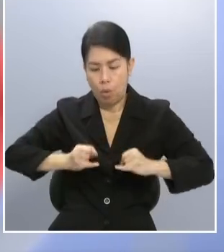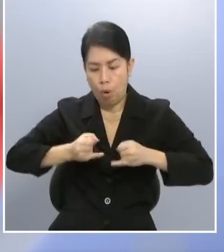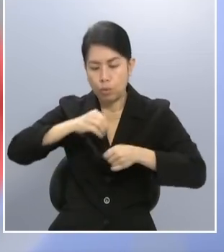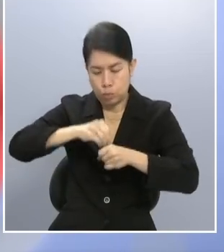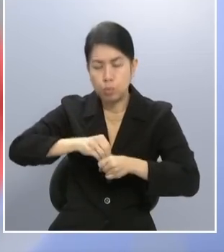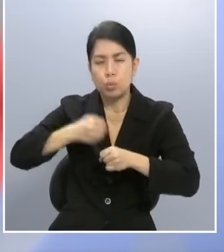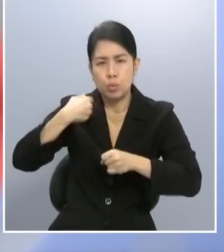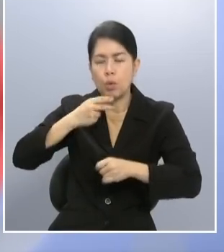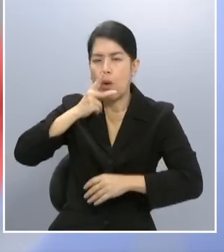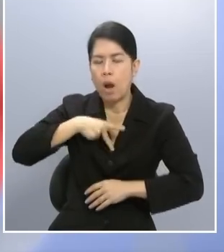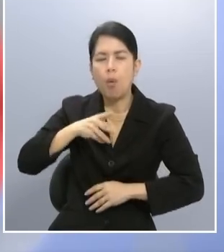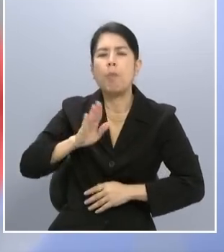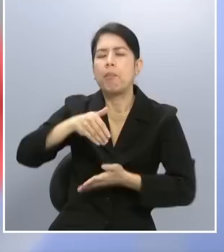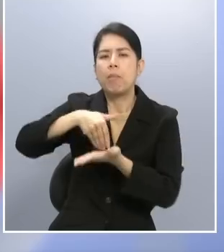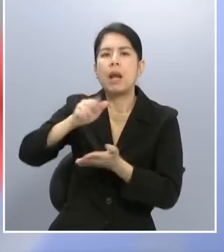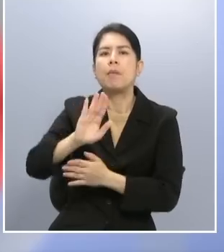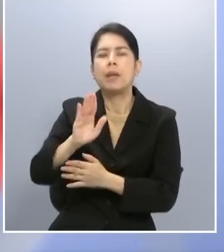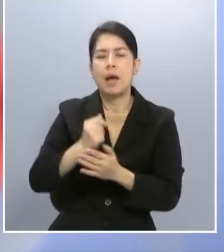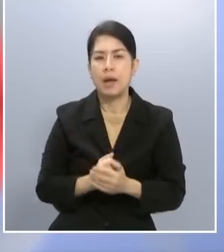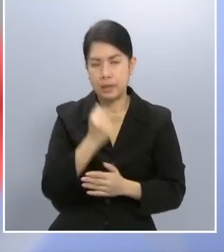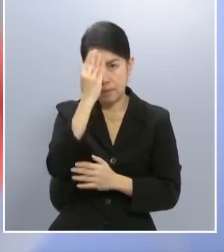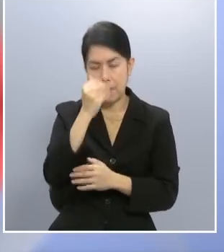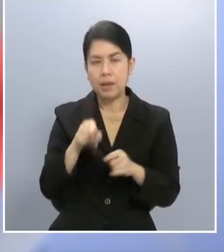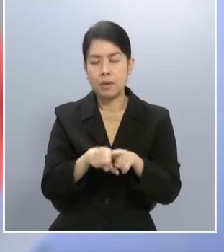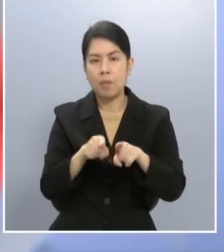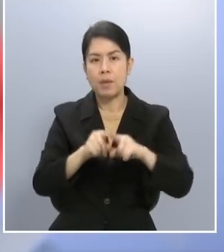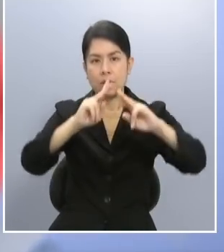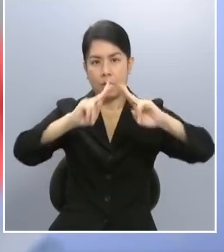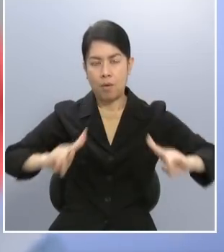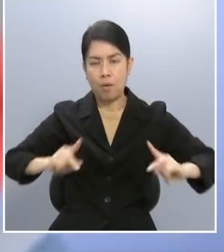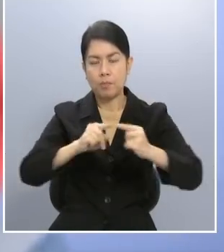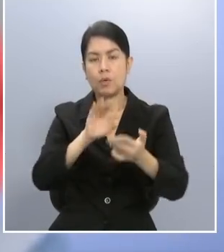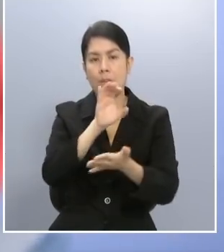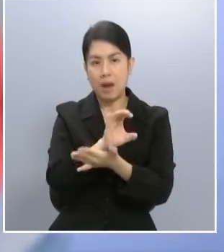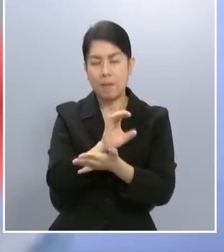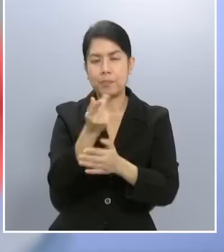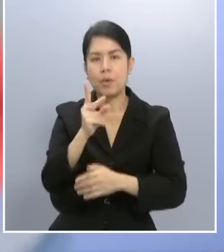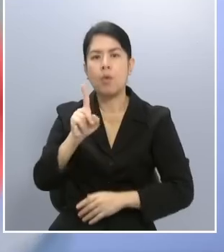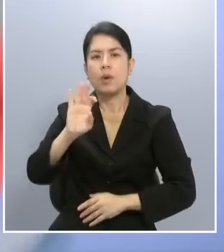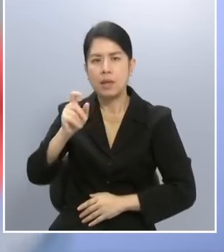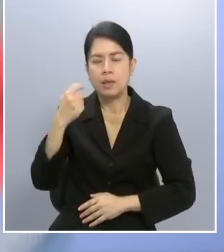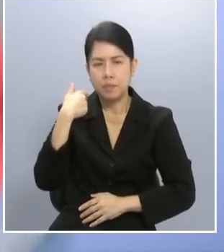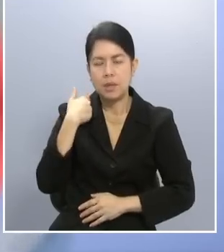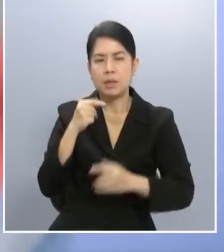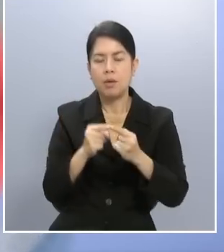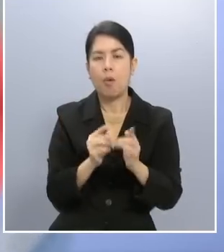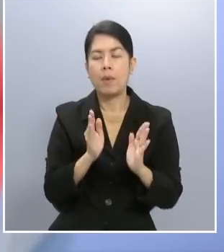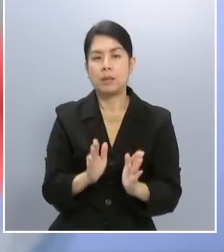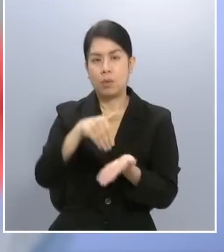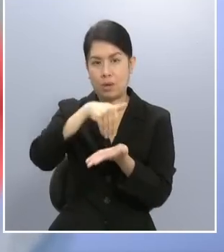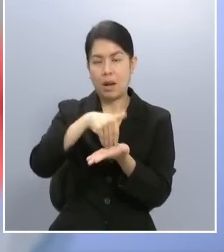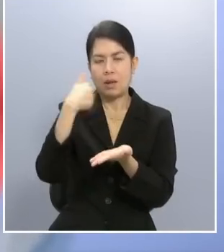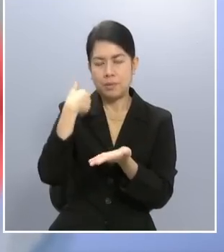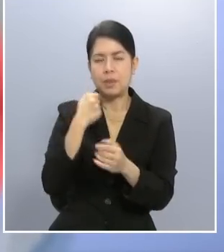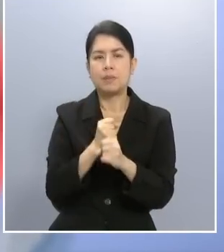ฮะที่มีการประกาศขายออกมาเพราะว่าธนาคารเนี่ยยึดมาก็ต้องเข้าสู่กระบวนการตามข้อกฎหมายแล้วก็ส่งมาถึง